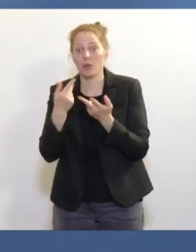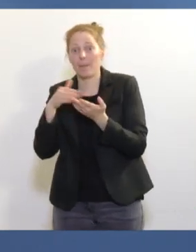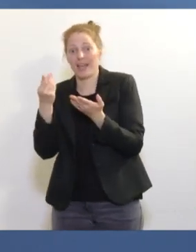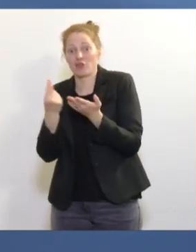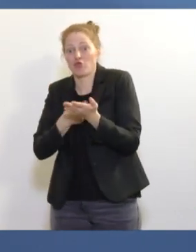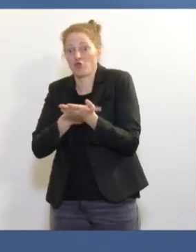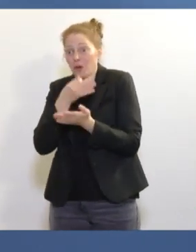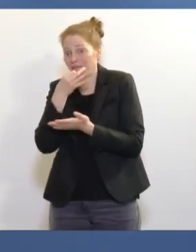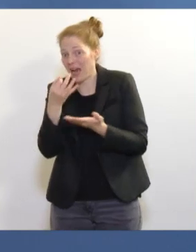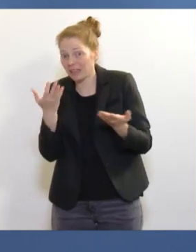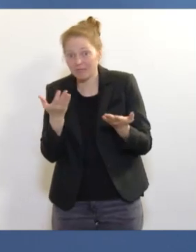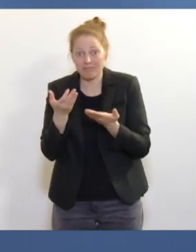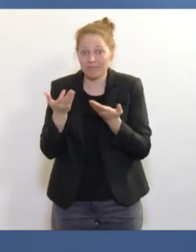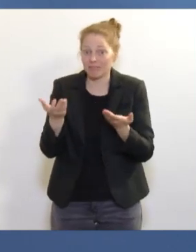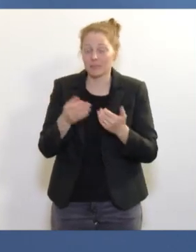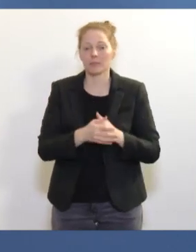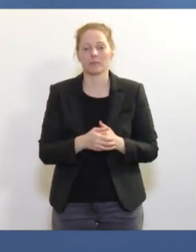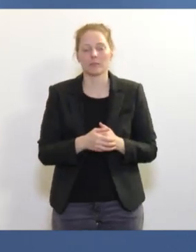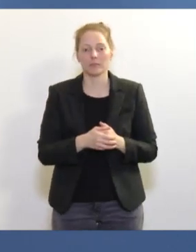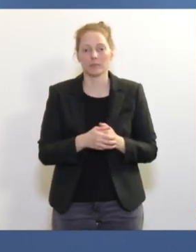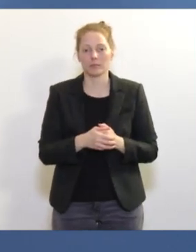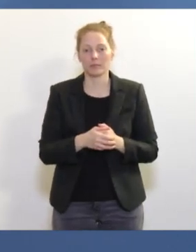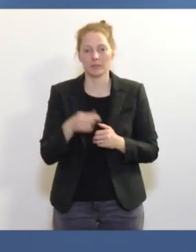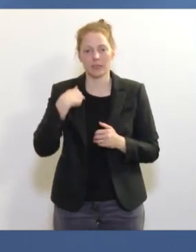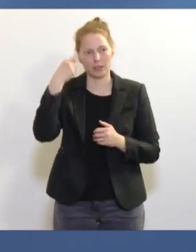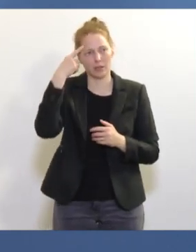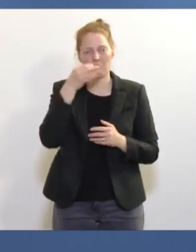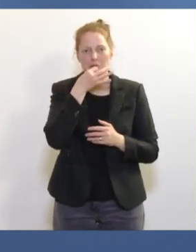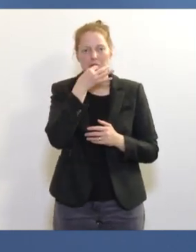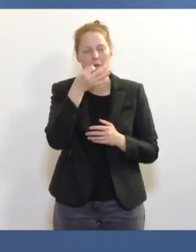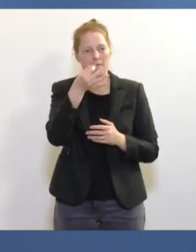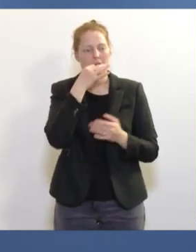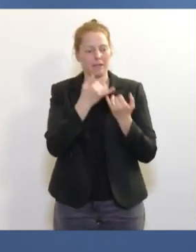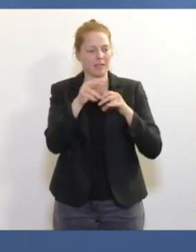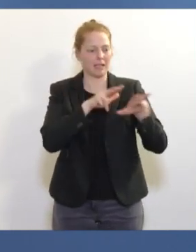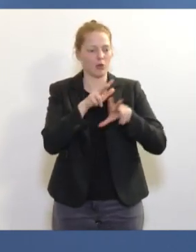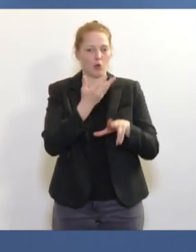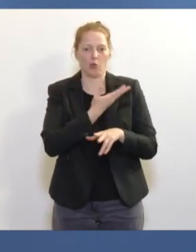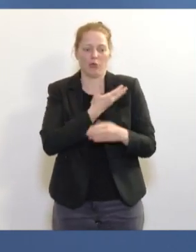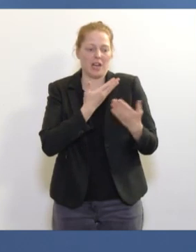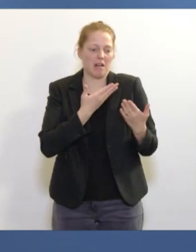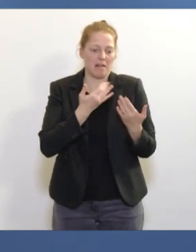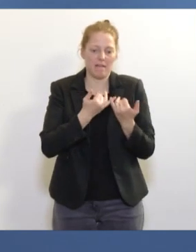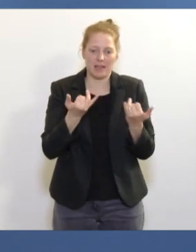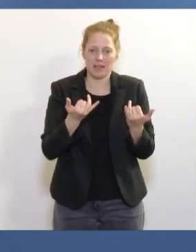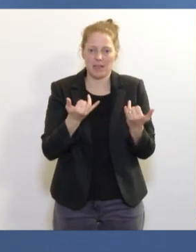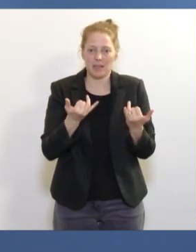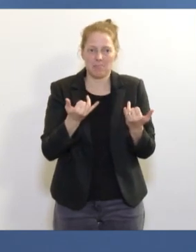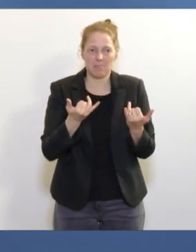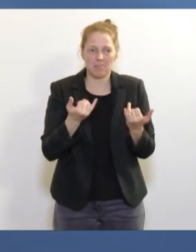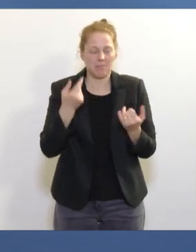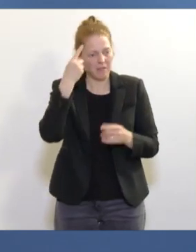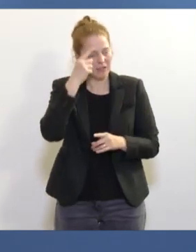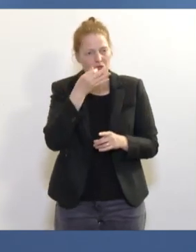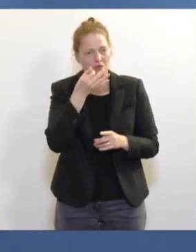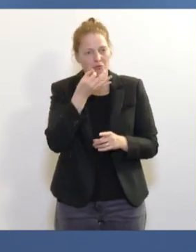Ich meine, das ist nicht unbedingt eine Frage, wie weit die Regierung soll gehen oder kann gehen oder will gehen, aber das ist einfach eine Frage von der Notwendigkeit. Ich meine